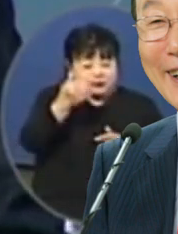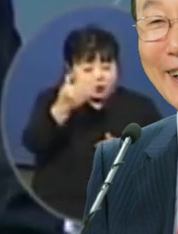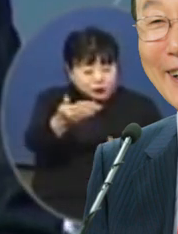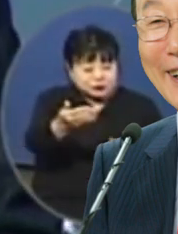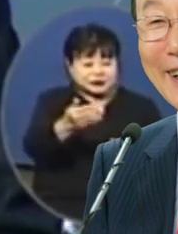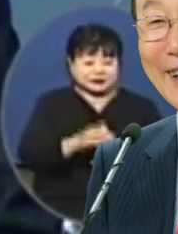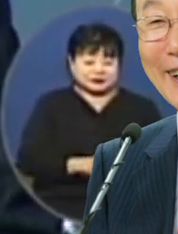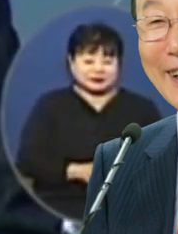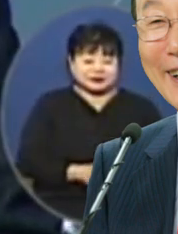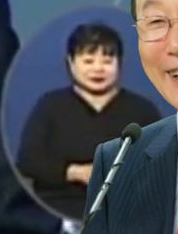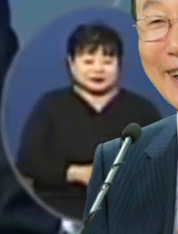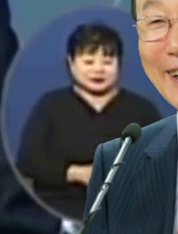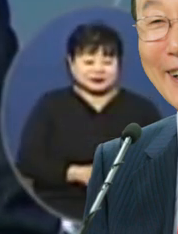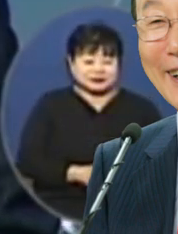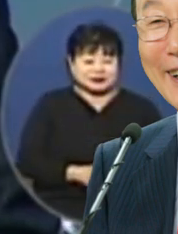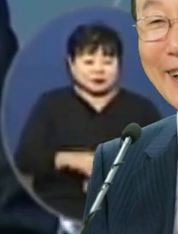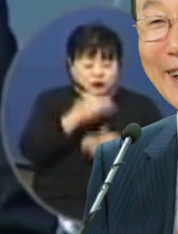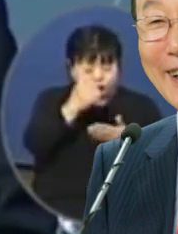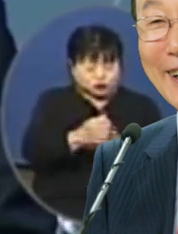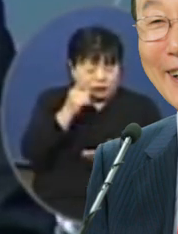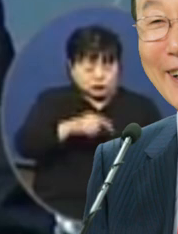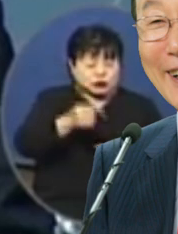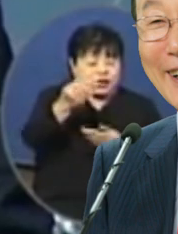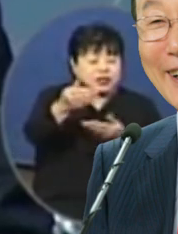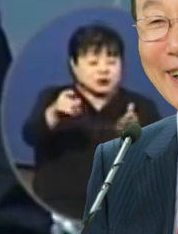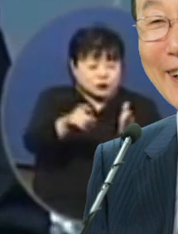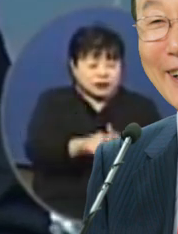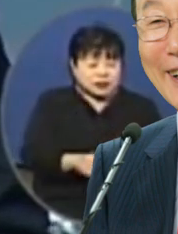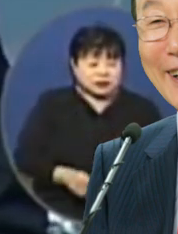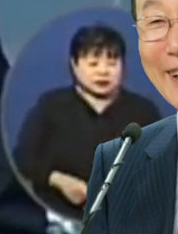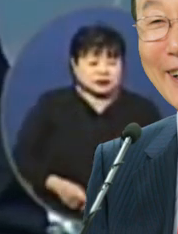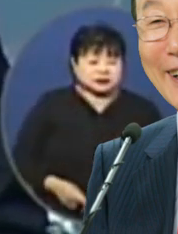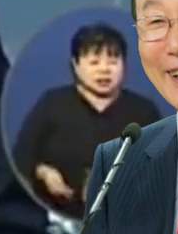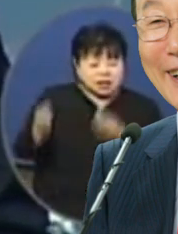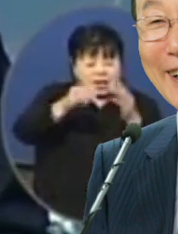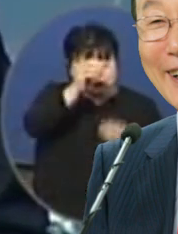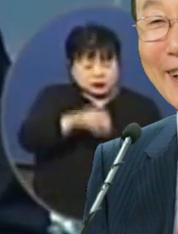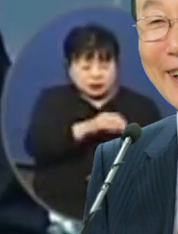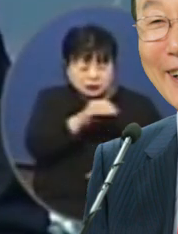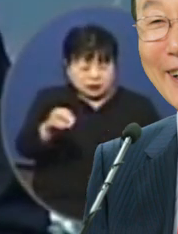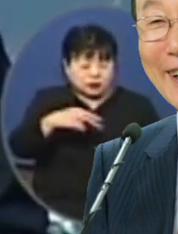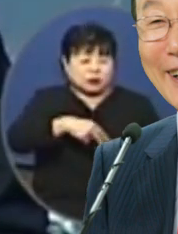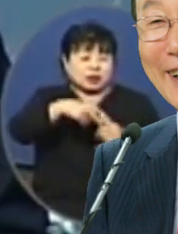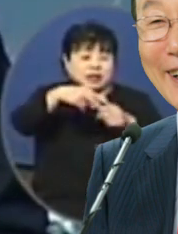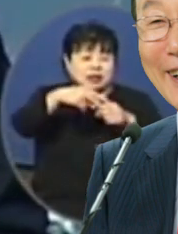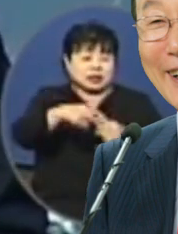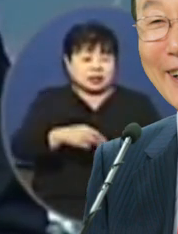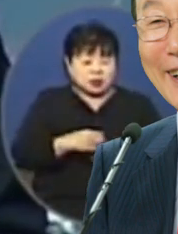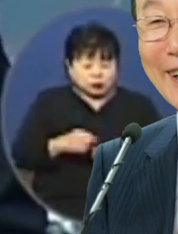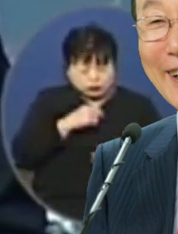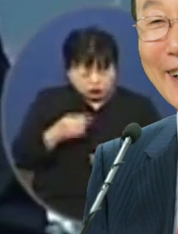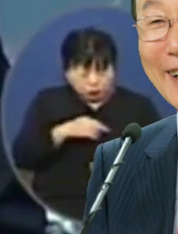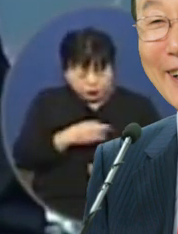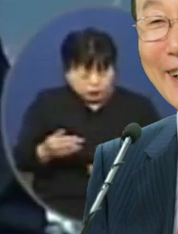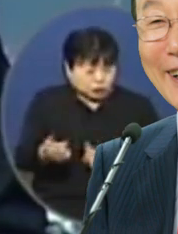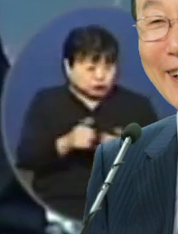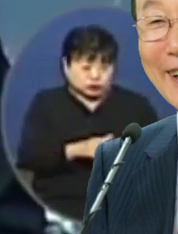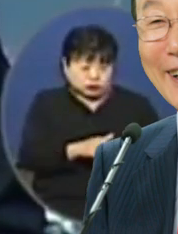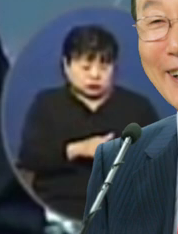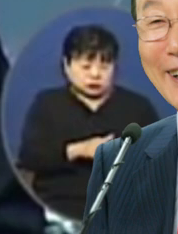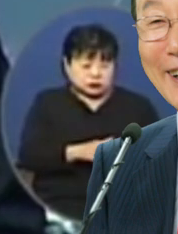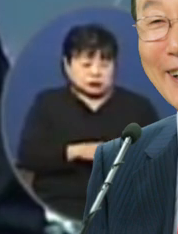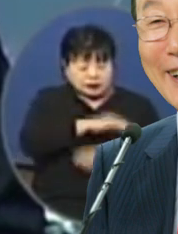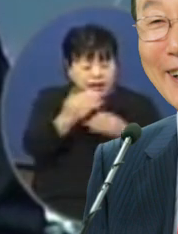여러분을 모든 죄악에서 건지기 위해서 갈보리산에 올라가서 몸짓고 피 흘려서 죽으심으로